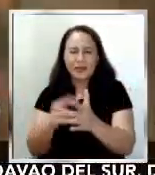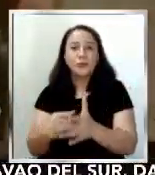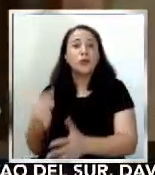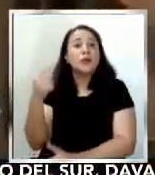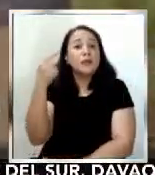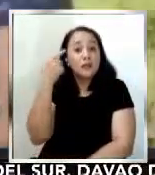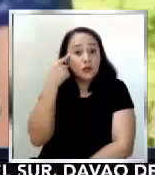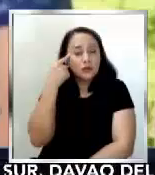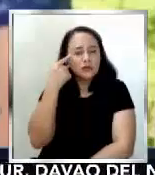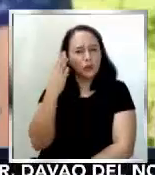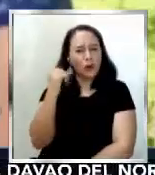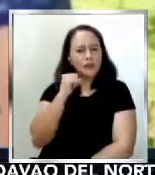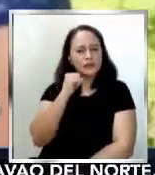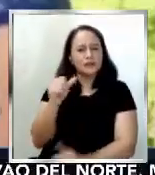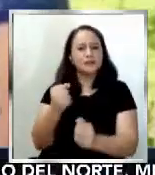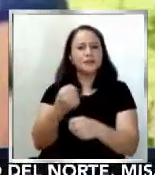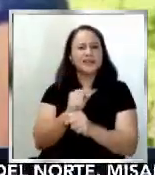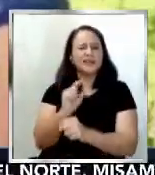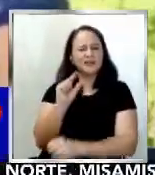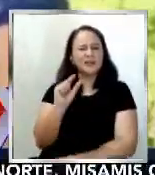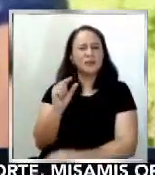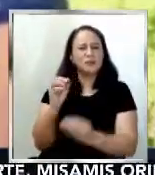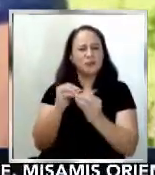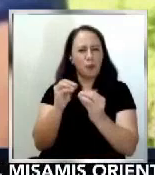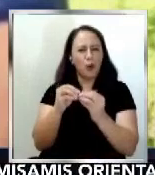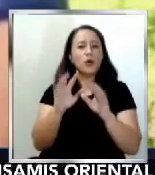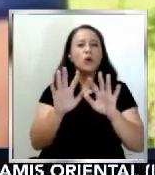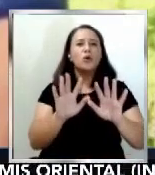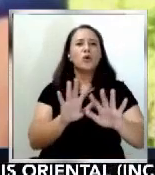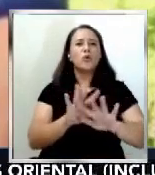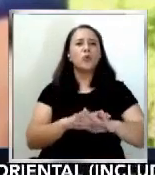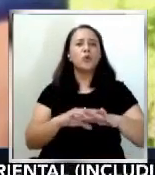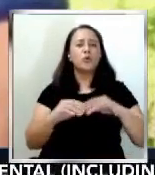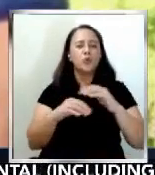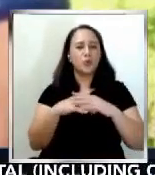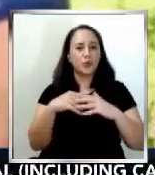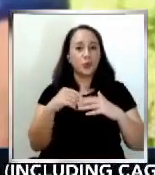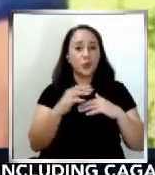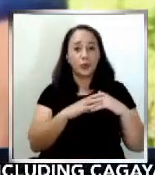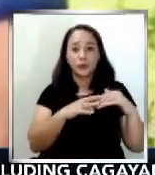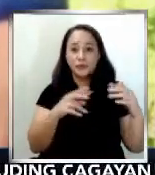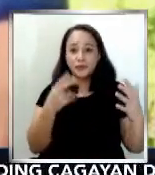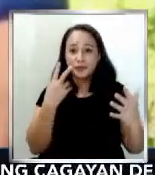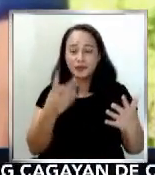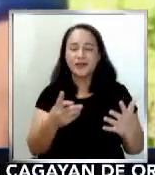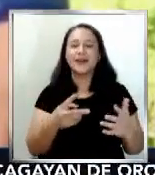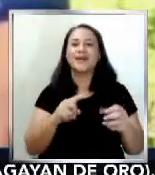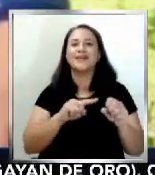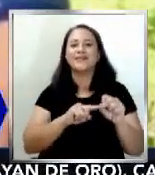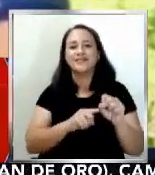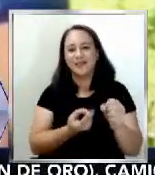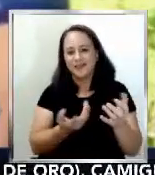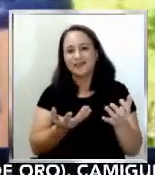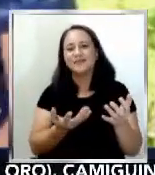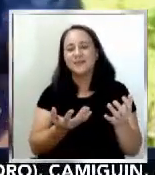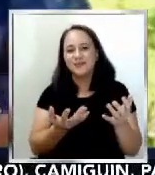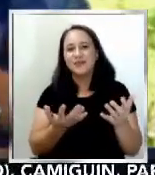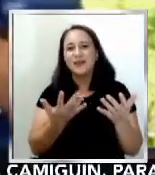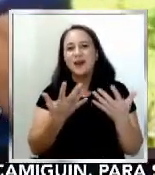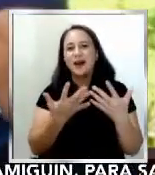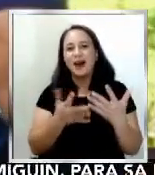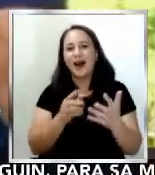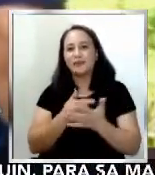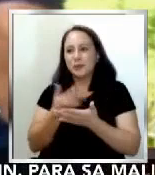not make it a little more comfortable? And so, dun na nag-start ang pambubudol ko sa